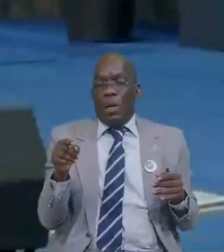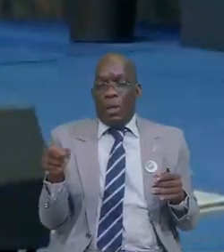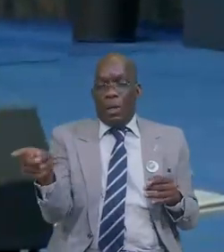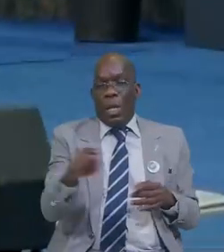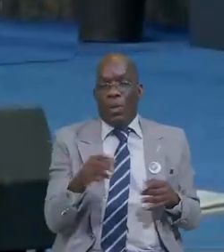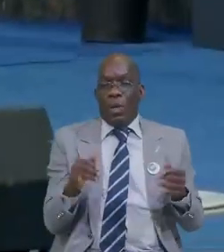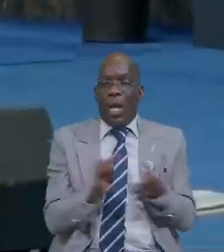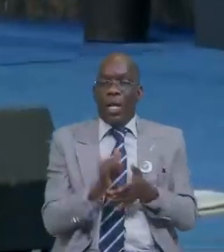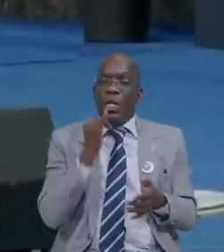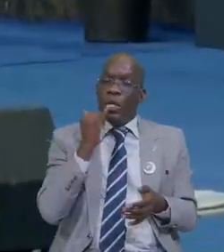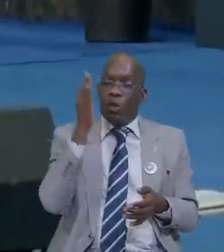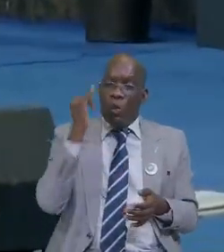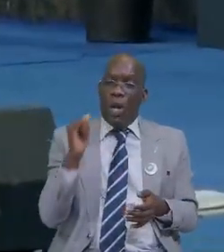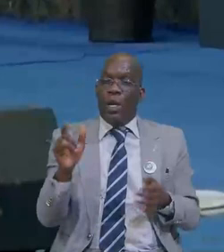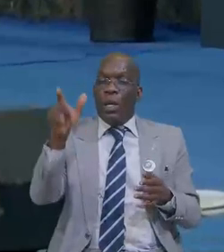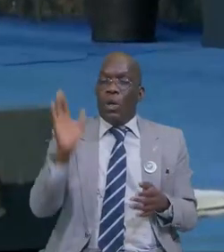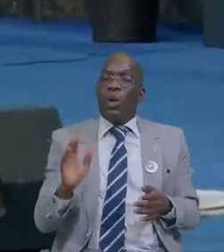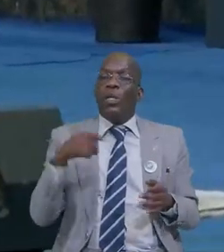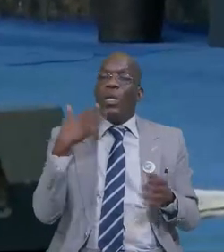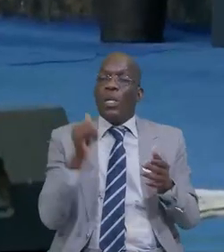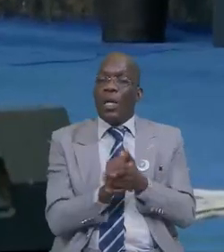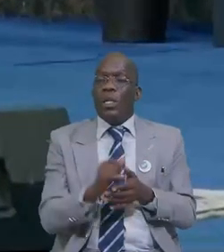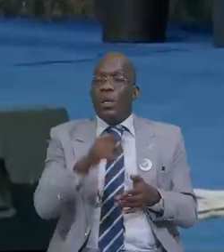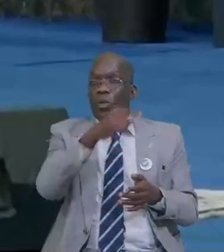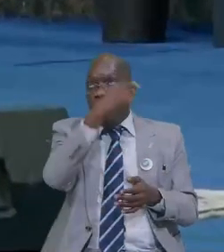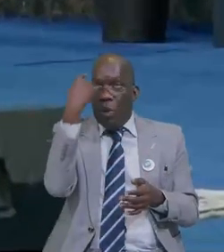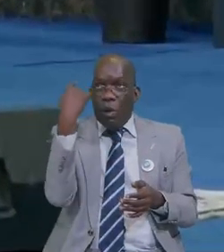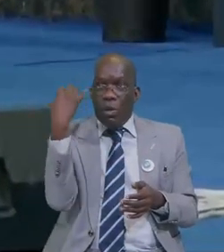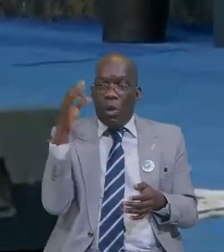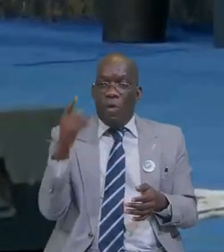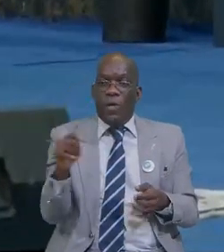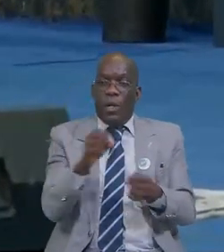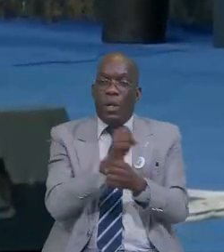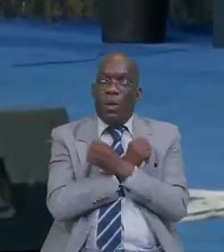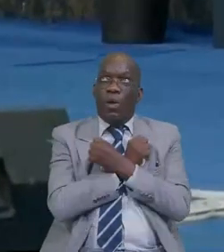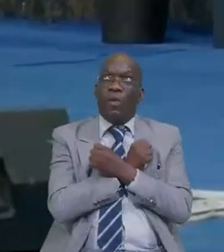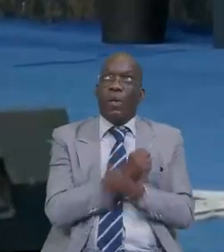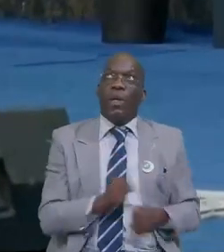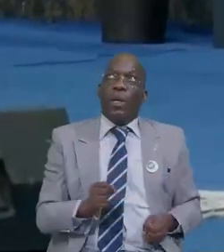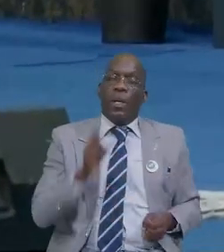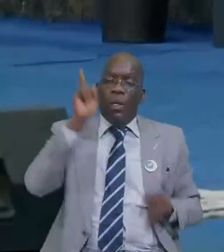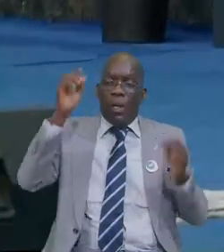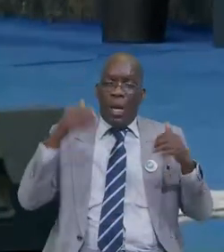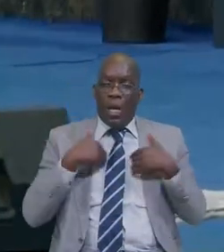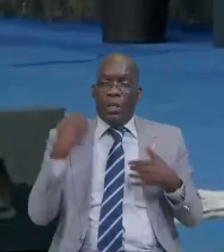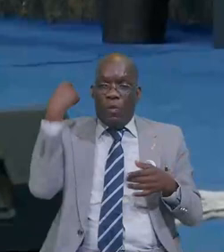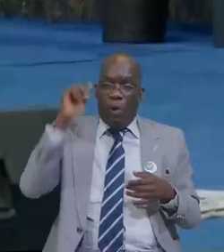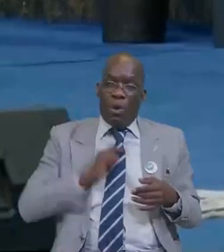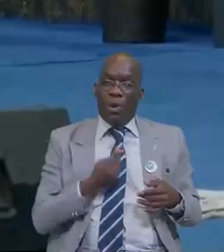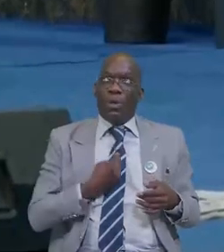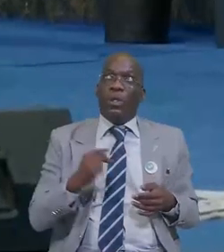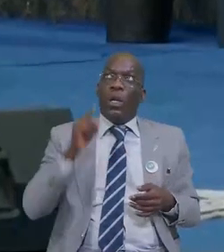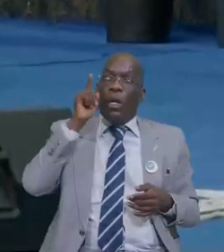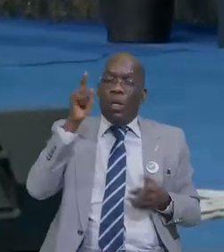dit, à cause de l'amour qu'il avait pour nous, il veut porter nos